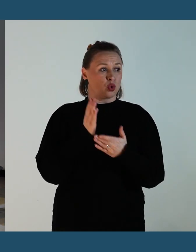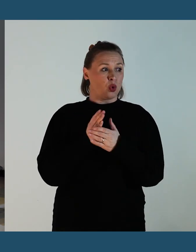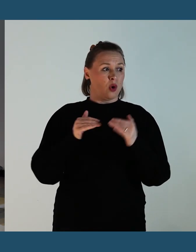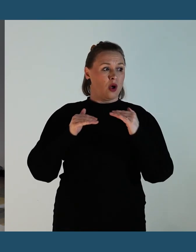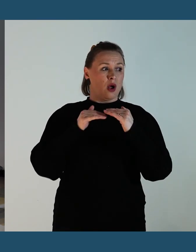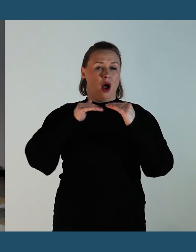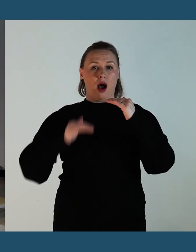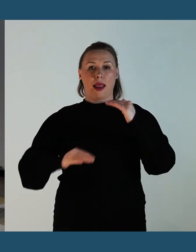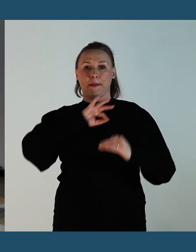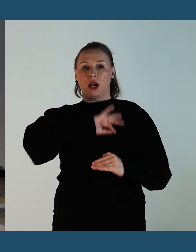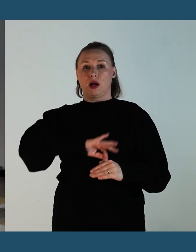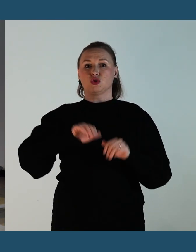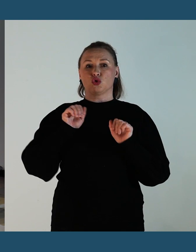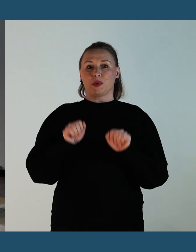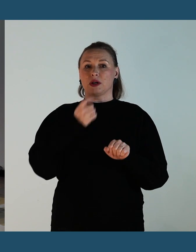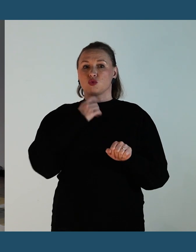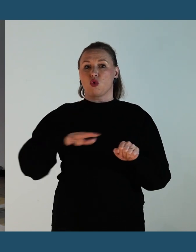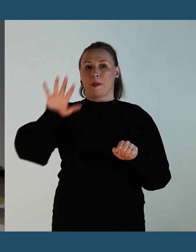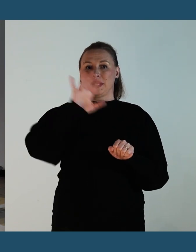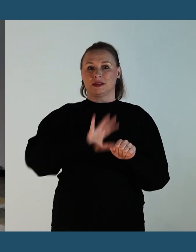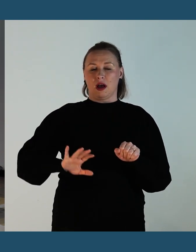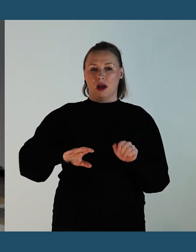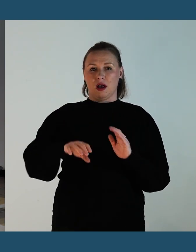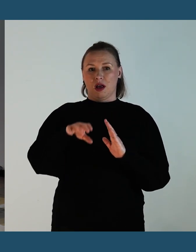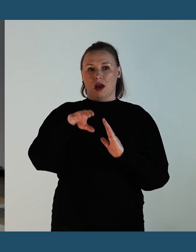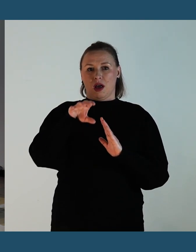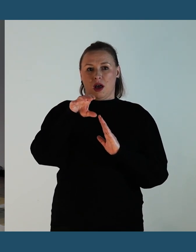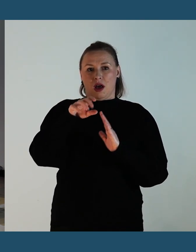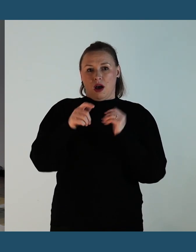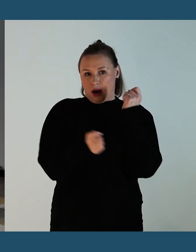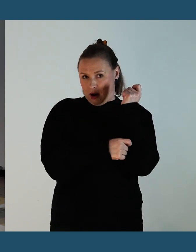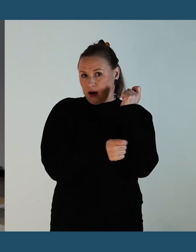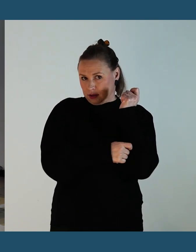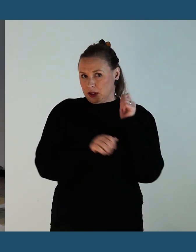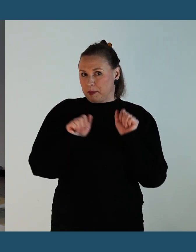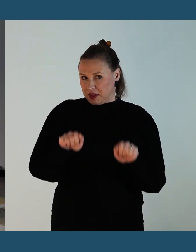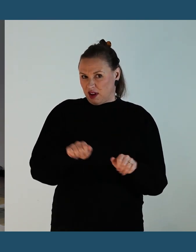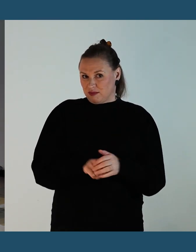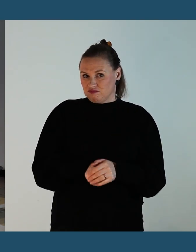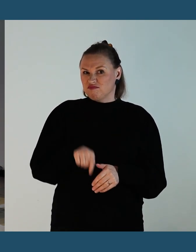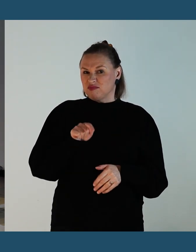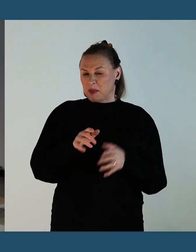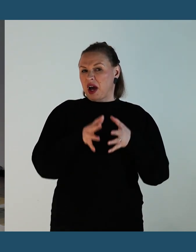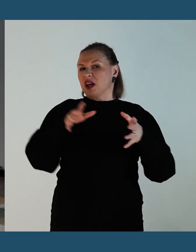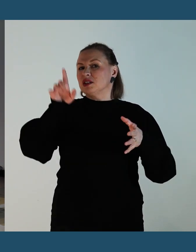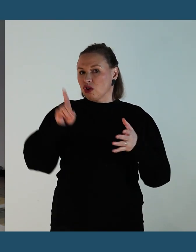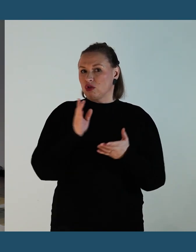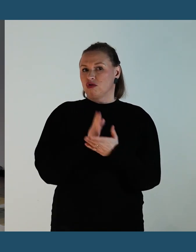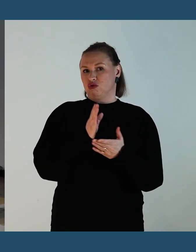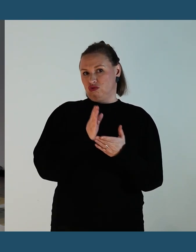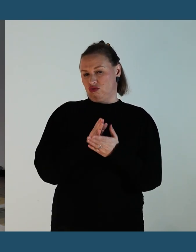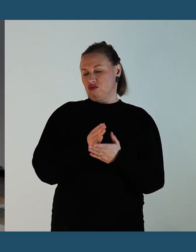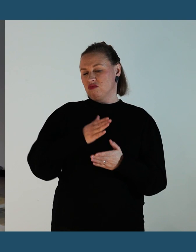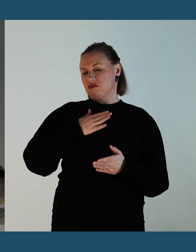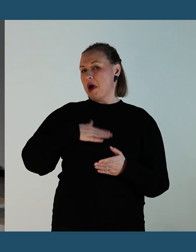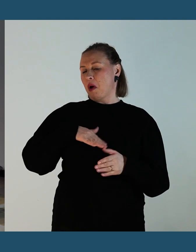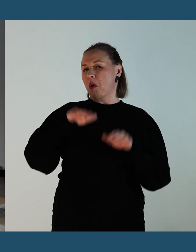kriminalisoida. Ja se on ehkä se isoin juttu, mitä tässä